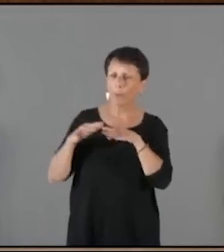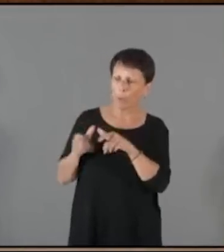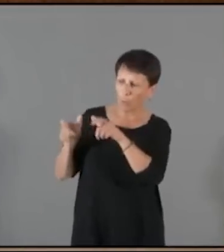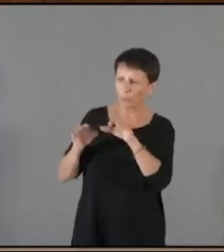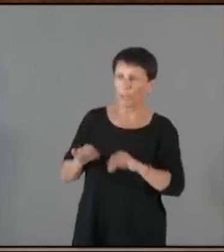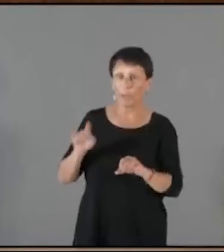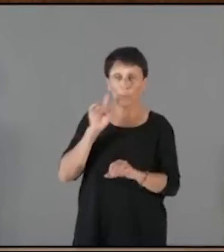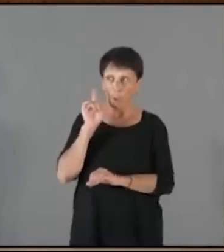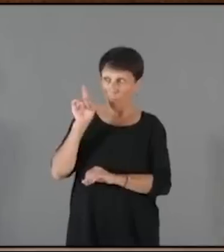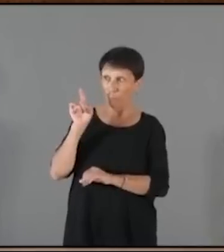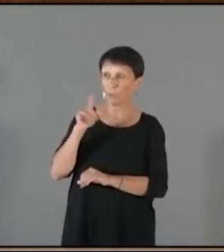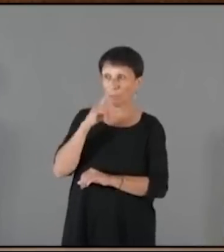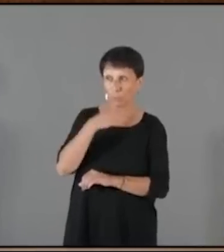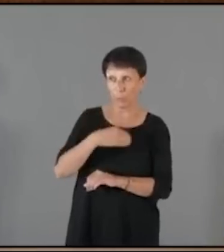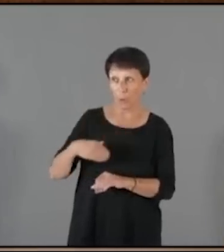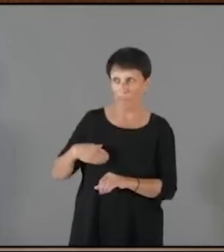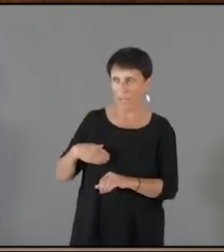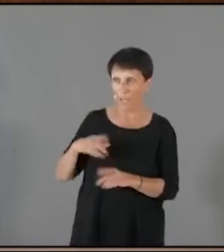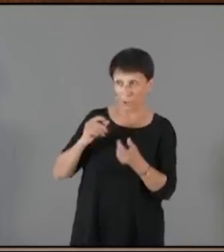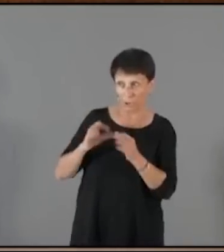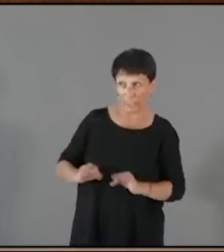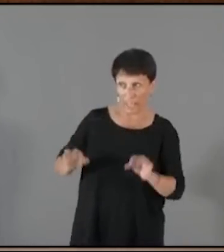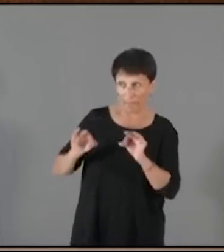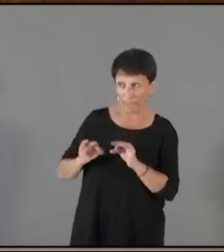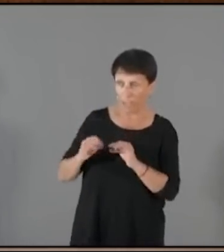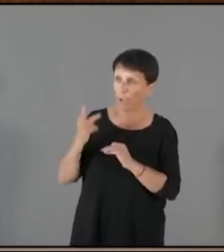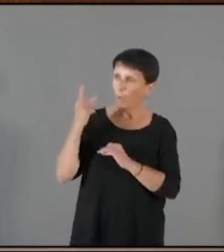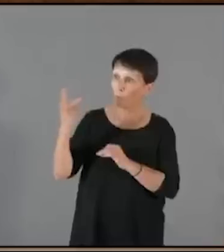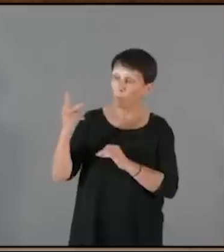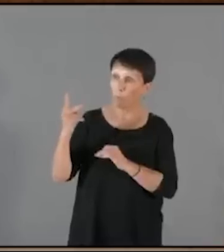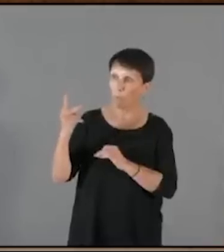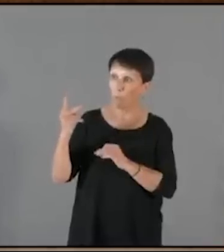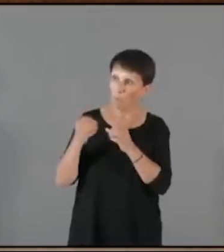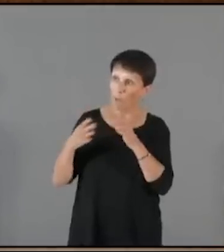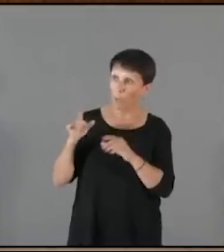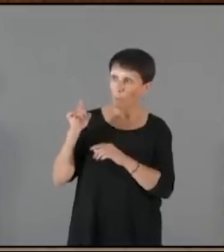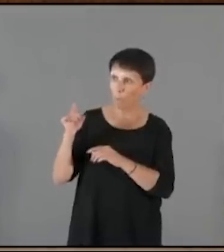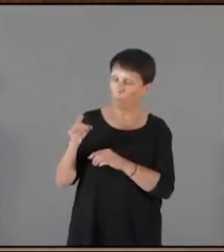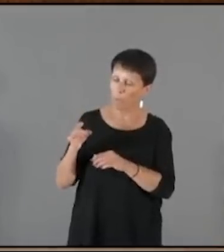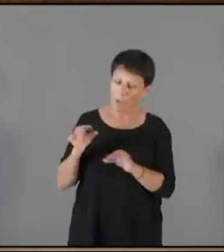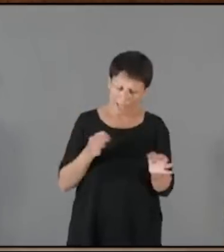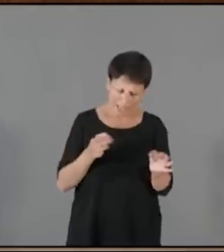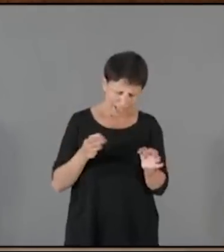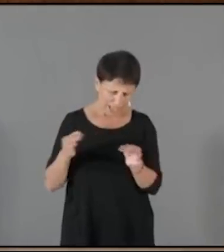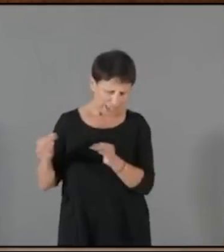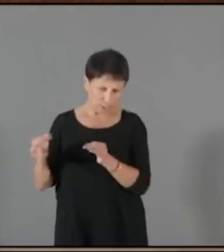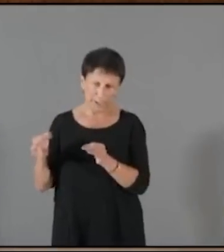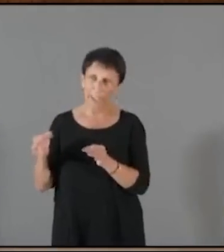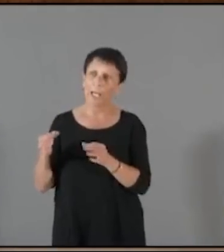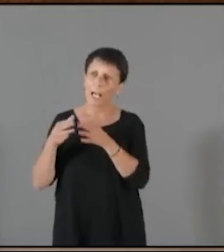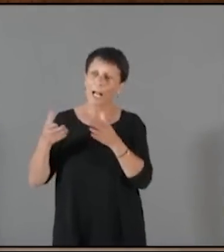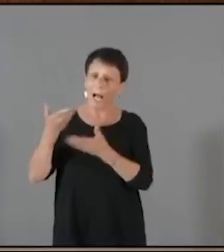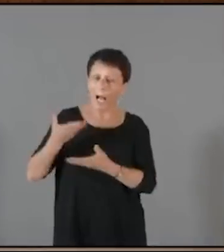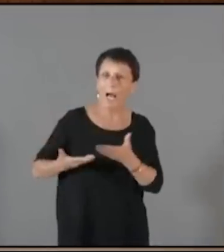aussi, monsieur le maire, vous savez ne pas varier, vous et votre majorité qui œuvrez inlassablement à ce grand remplacement que vous financez